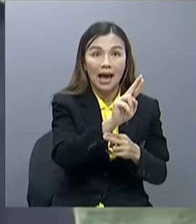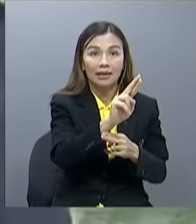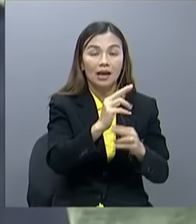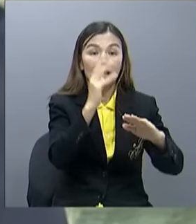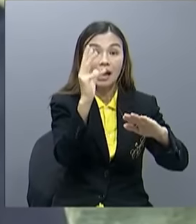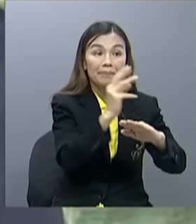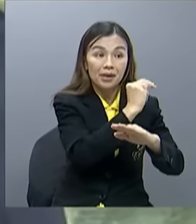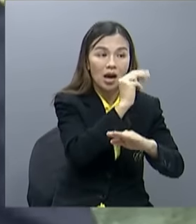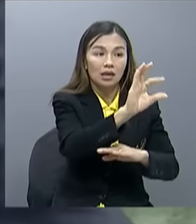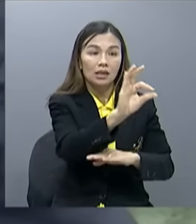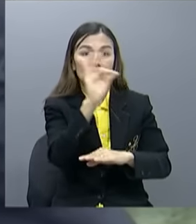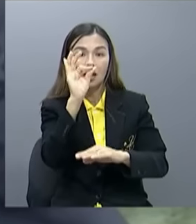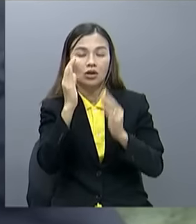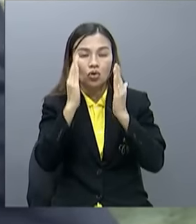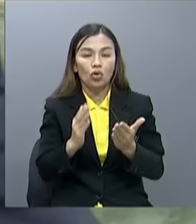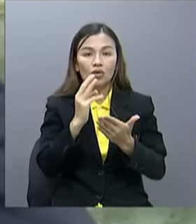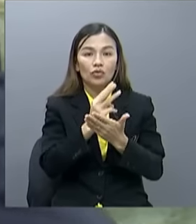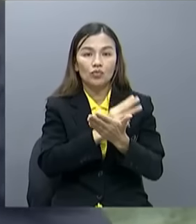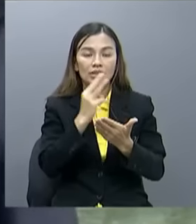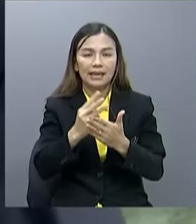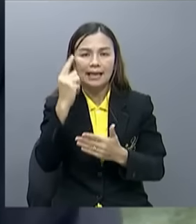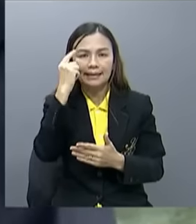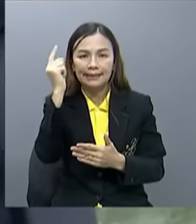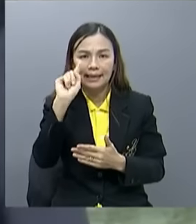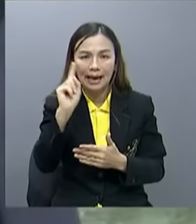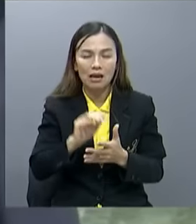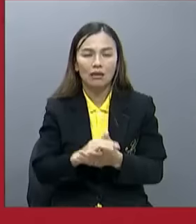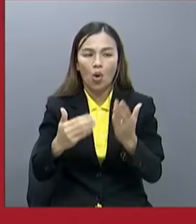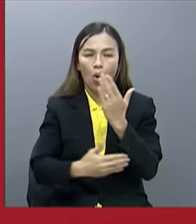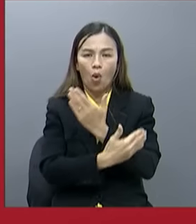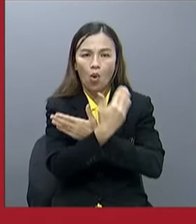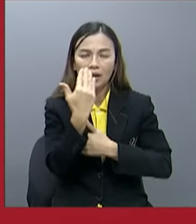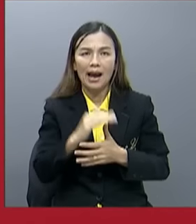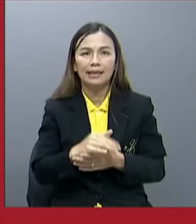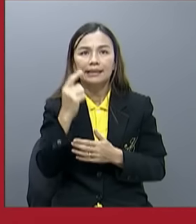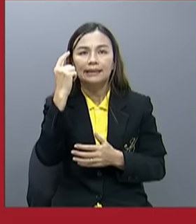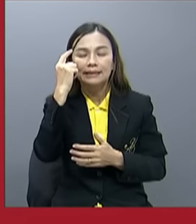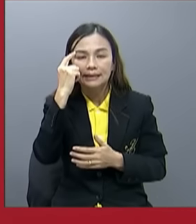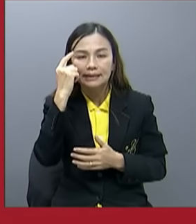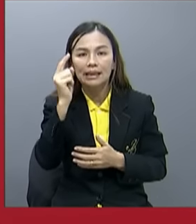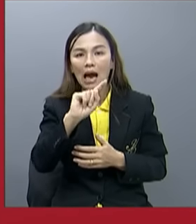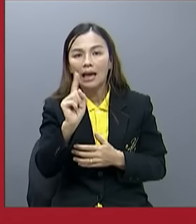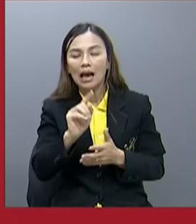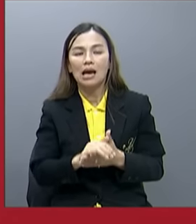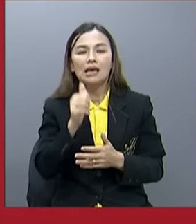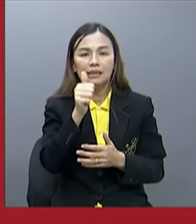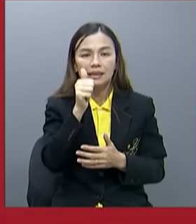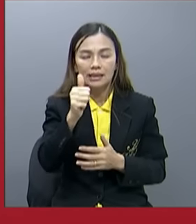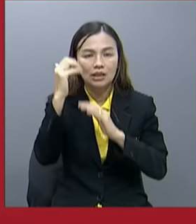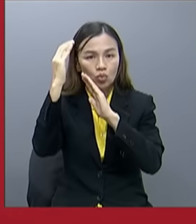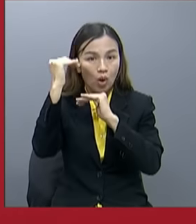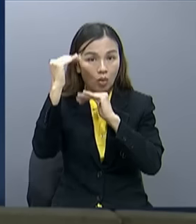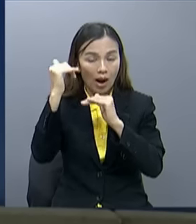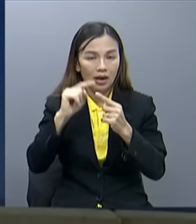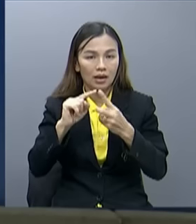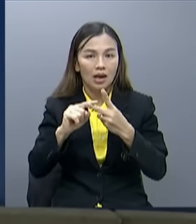นักวิชาการมองอย่างไรบางท่านก็มองว่ายังมีโอกาสค่ะที่อาจจะเกิดผลในด้านที่ดีได้ฝ่ายการเมือง